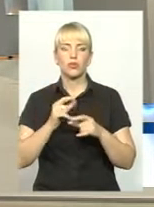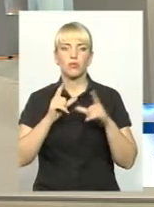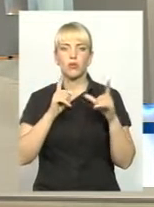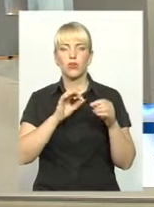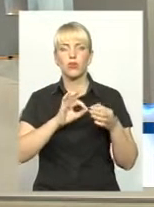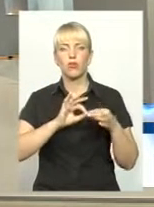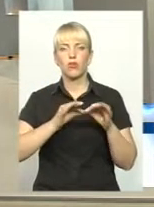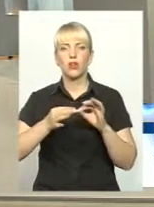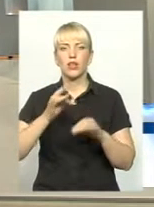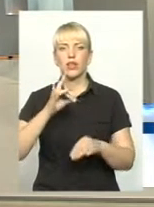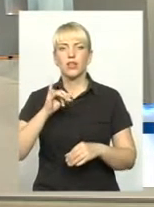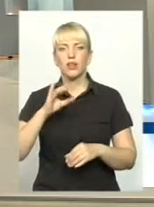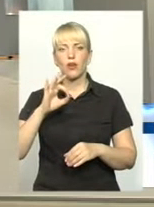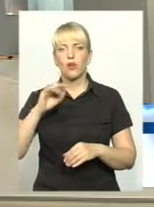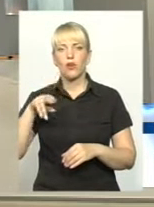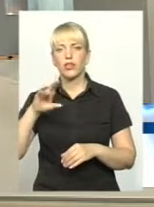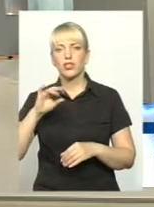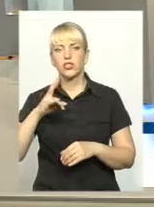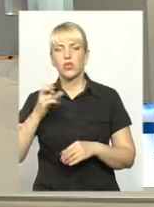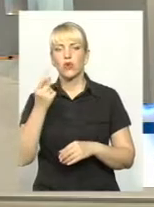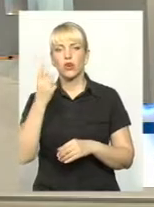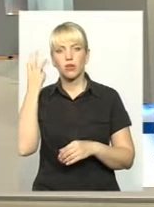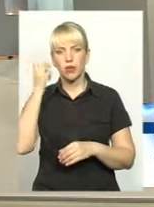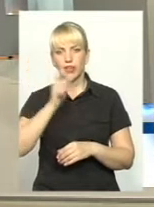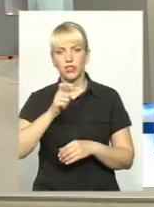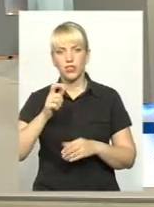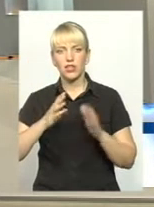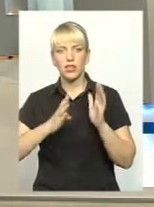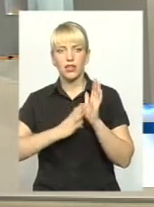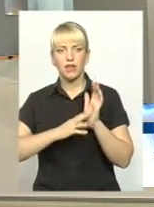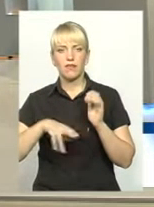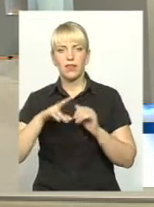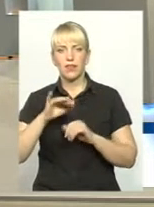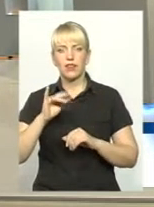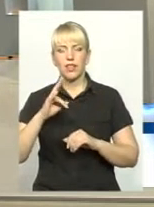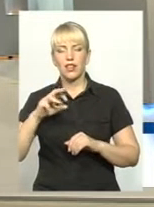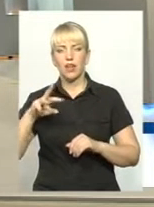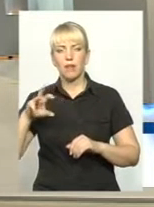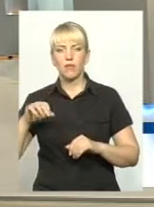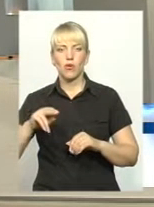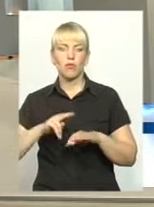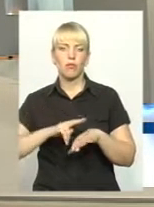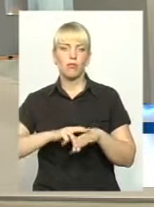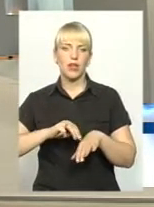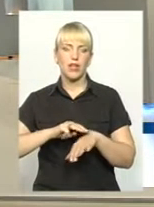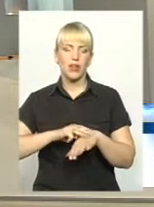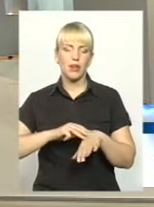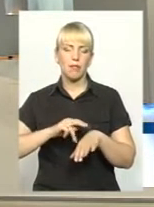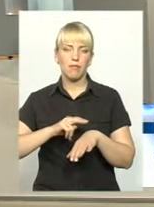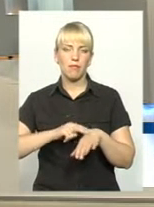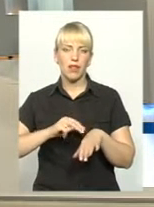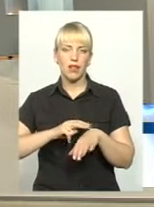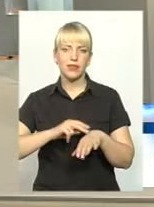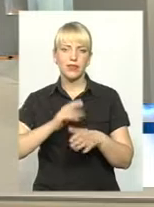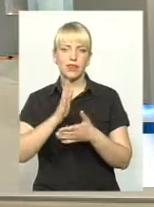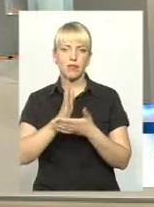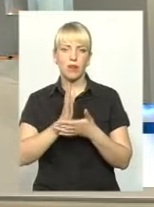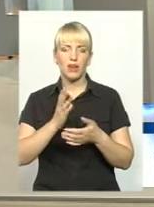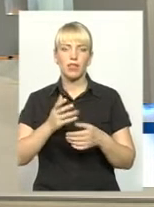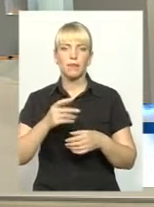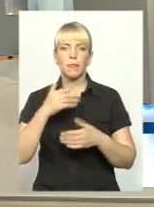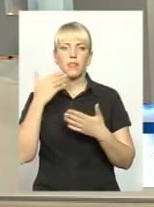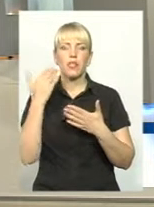Олімпіаду в Ріо-де-Жанейро 11 хмельничан, з них 9 динамівців. Тому міліція, поліція сьогодні має нове